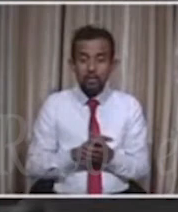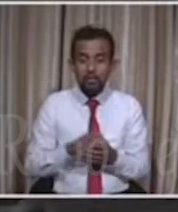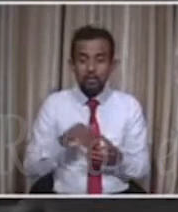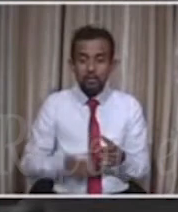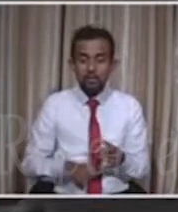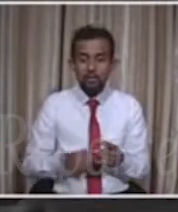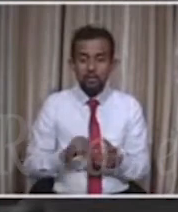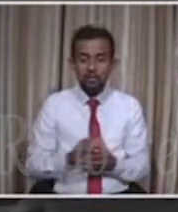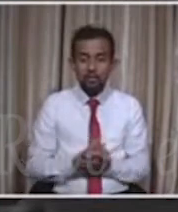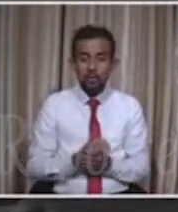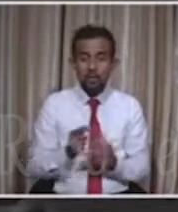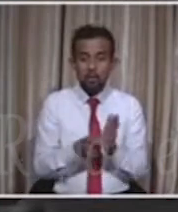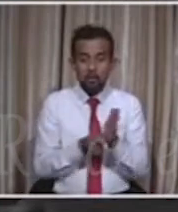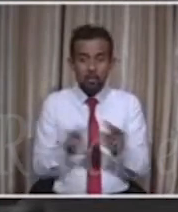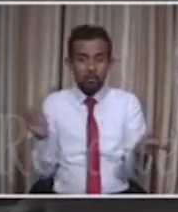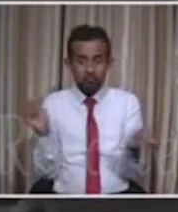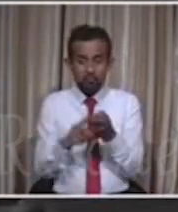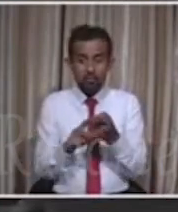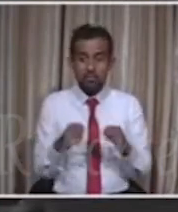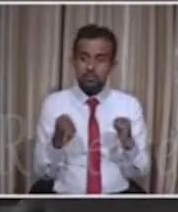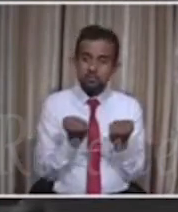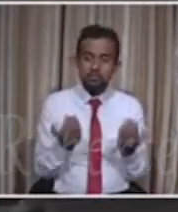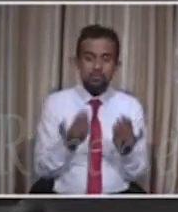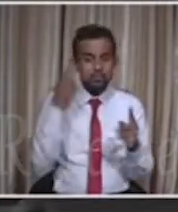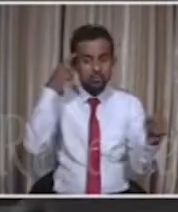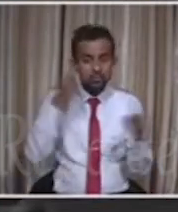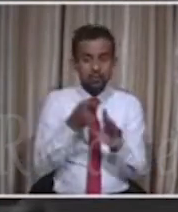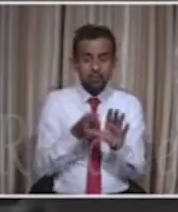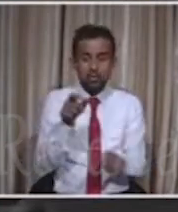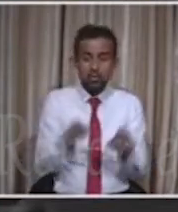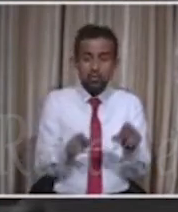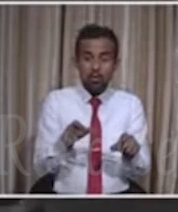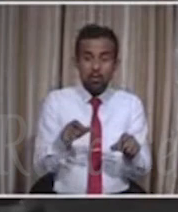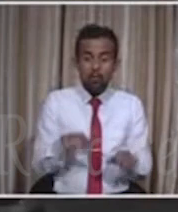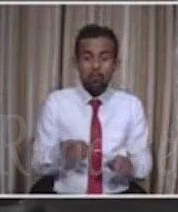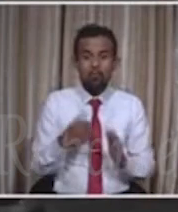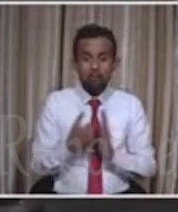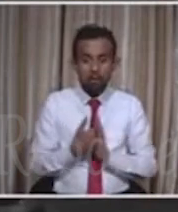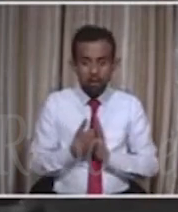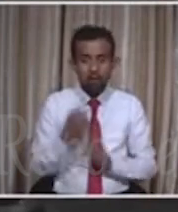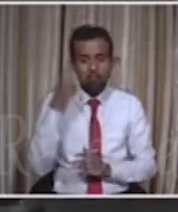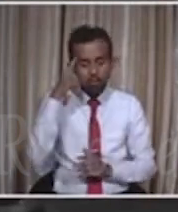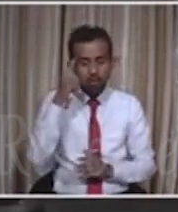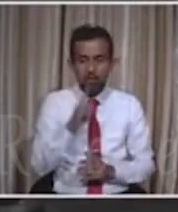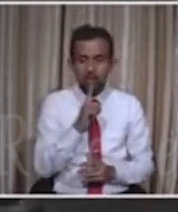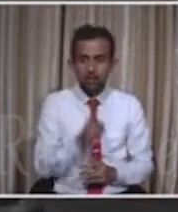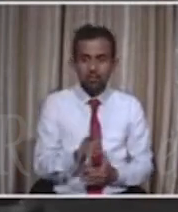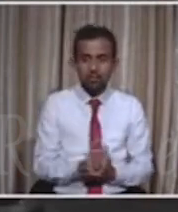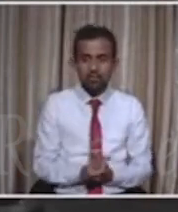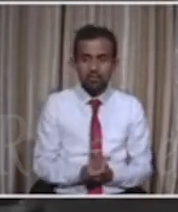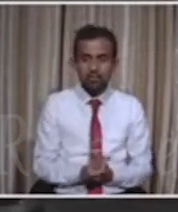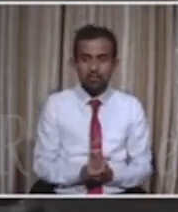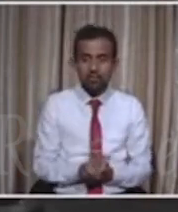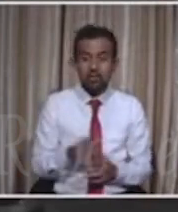අරගලයේදී මරයන්ගේ ප්‍රහාරයෙන් ධෛර්යවන්ත අරමුණක් සහිත තරුණයෝ තරුණියෝ මම ගෞරවයෙන් මතක් කරනවා. ඒ අතර